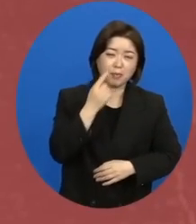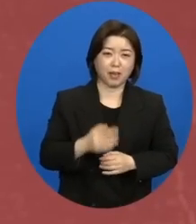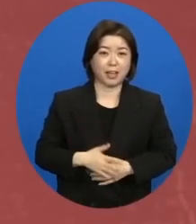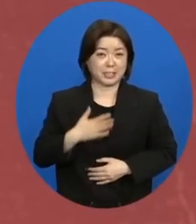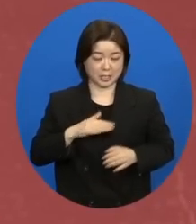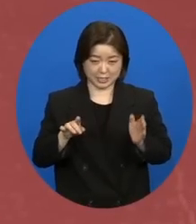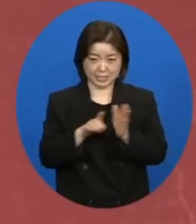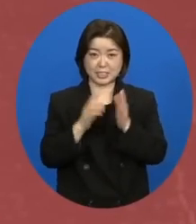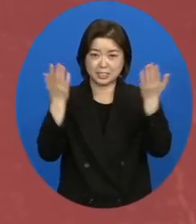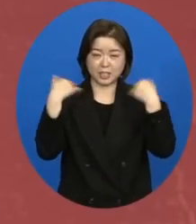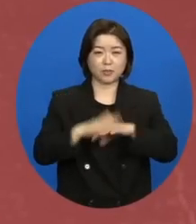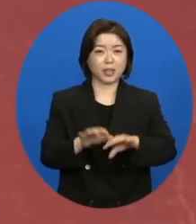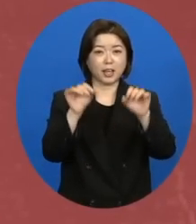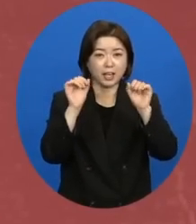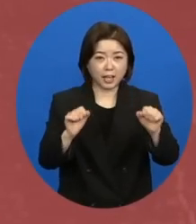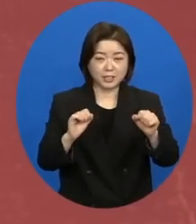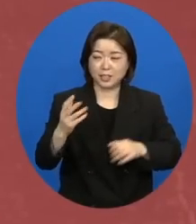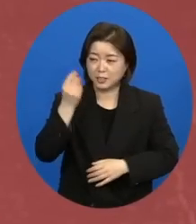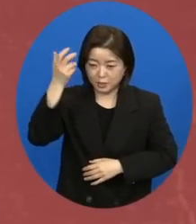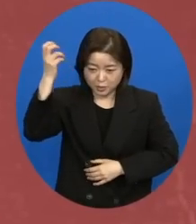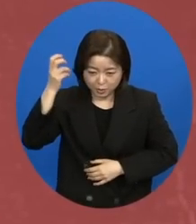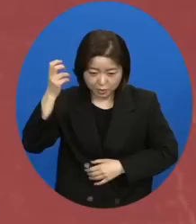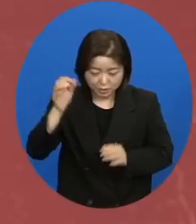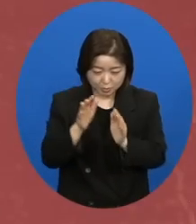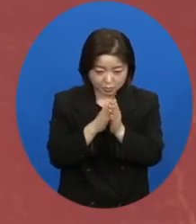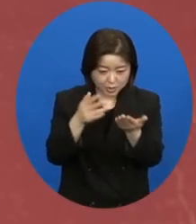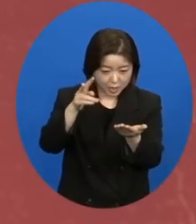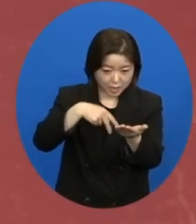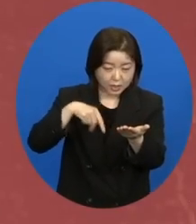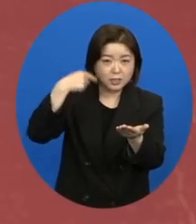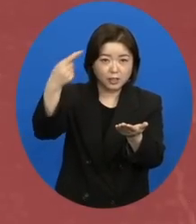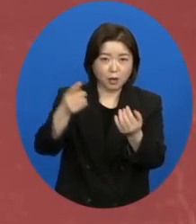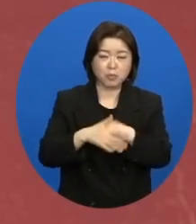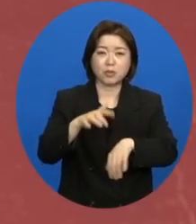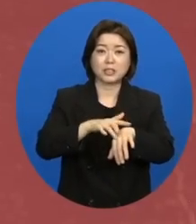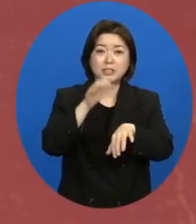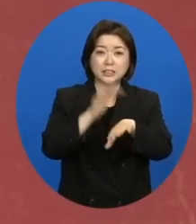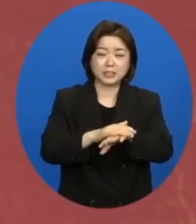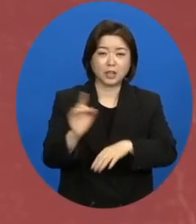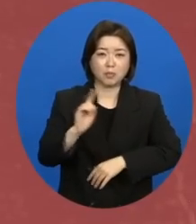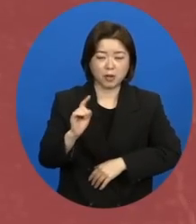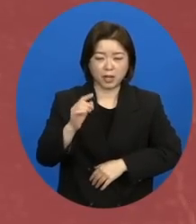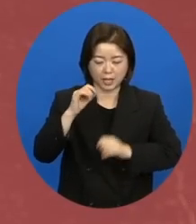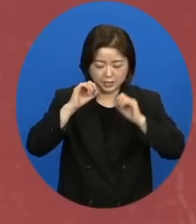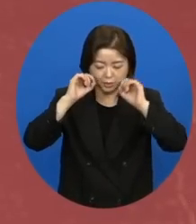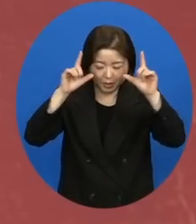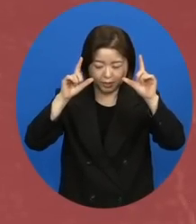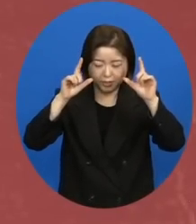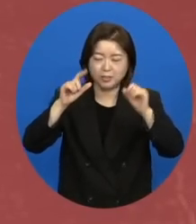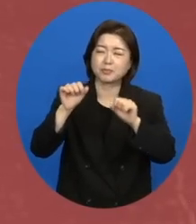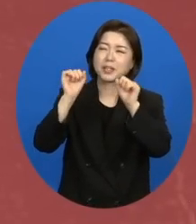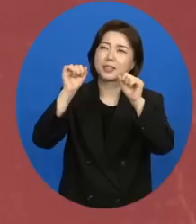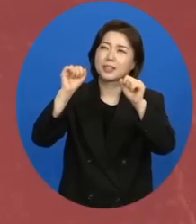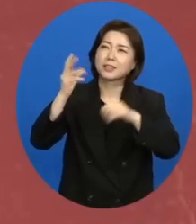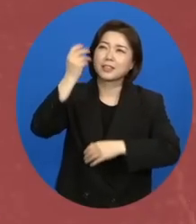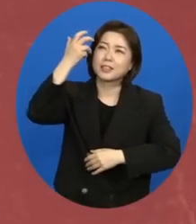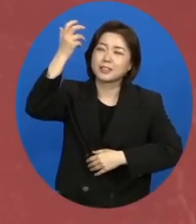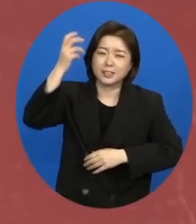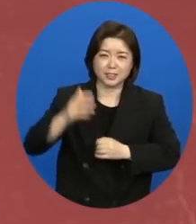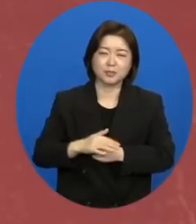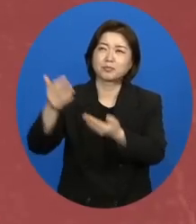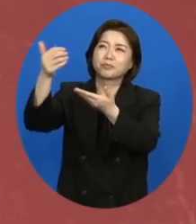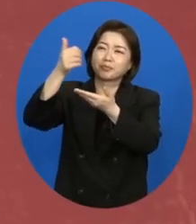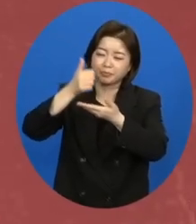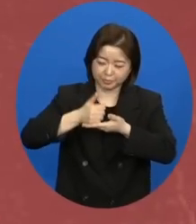때 안녕하세요 성령님이라는 책을 읽고 난 다음부터는 습관적으로 아침에 깰 때 안녕하세요 성령님